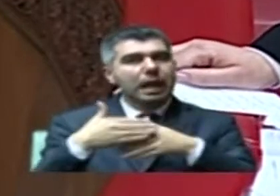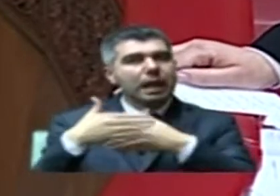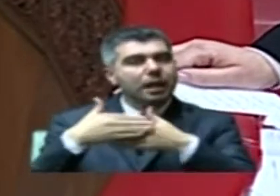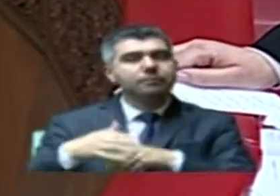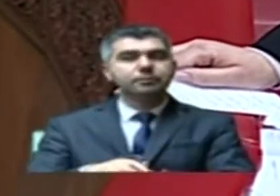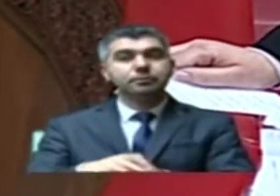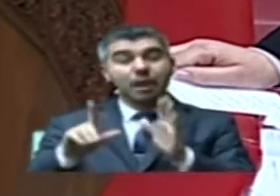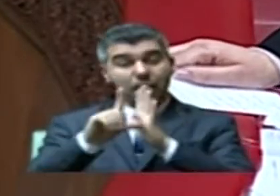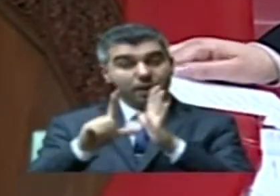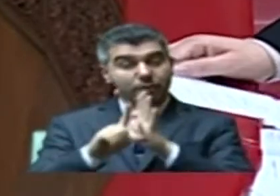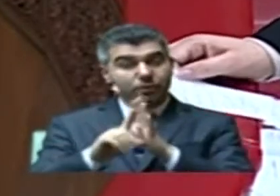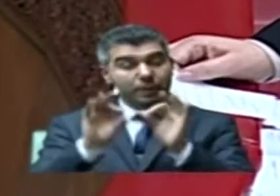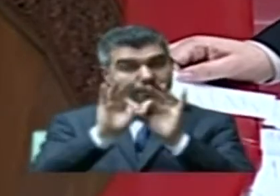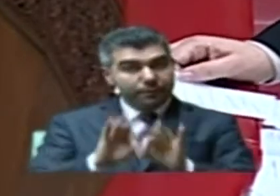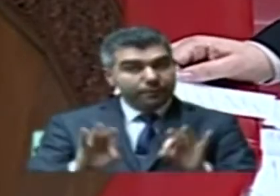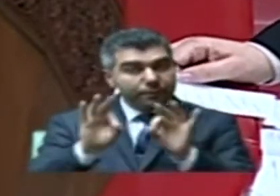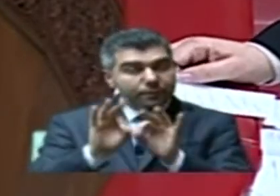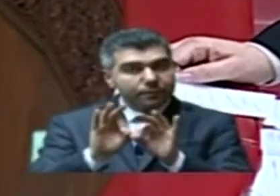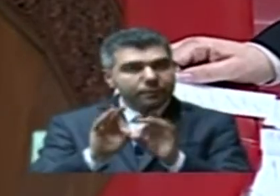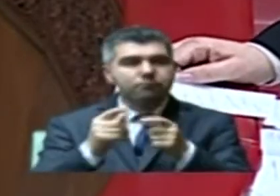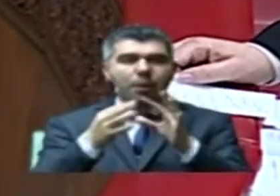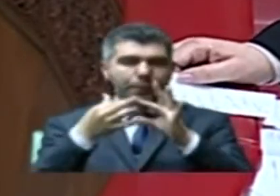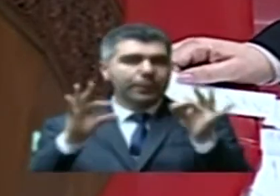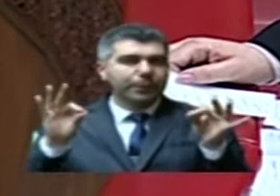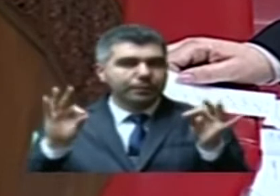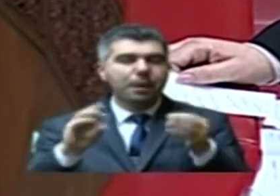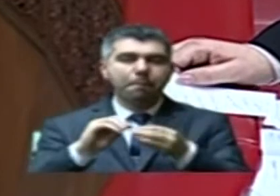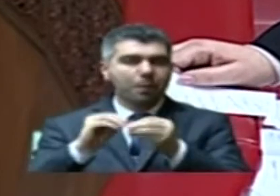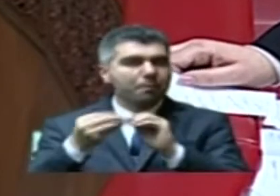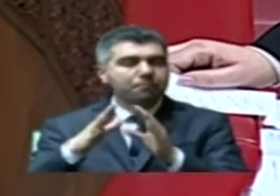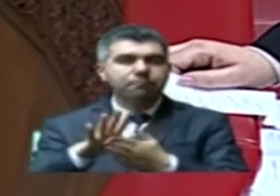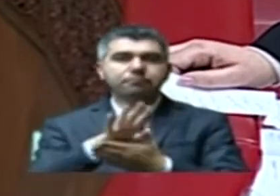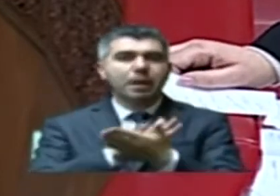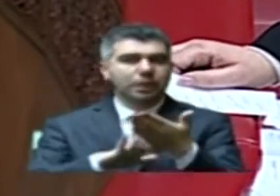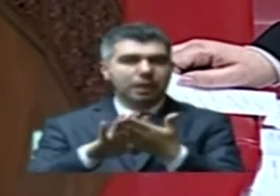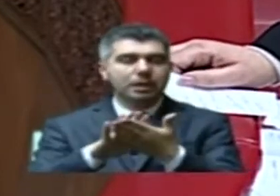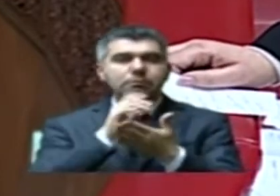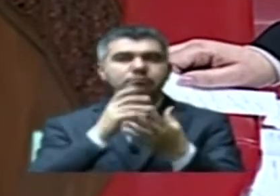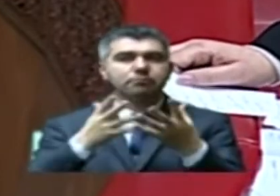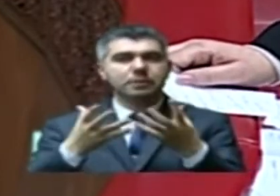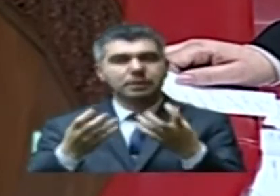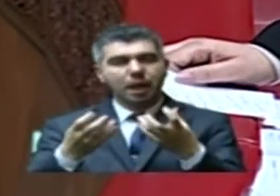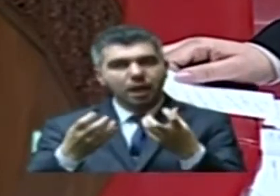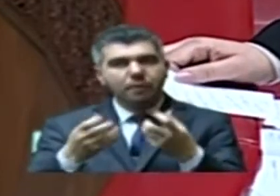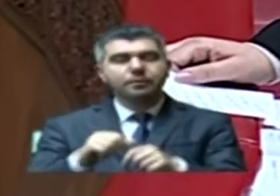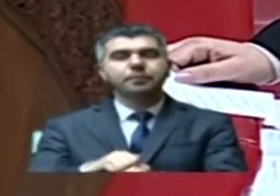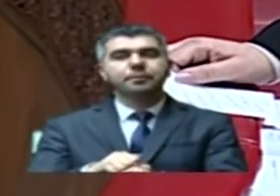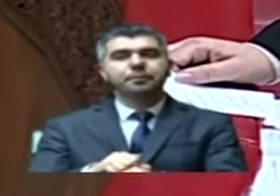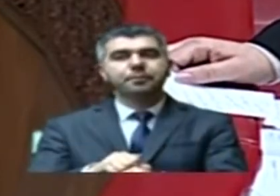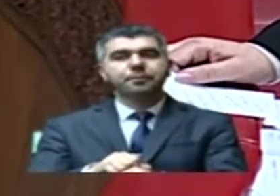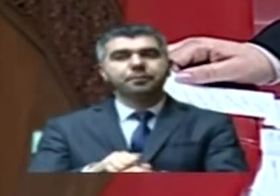بدون هذا القانون لا يمكن ان نتحدث عن مجموعه ديال المشاكل اللي يمكن نقولوا بانها كاينه في القطاع.